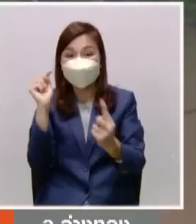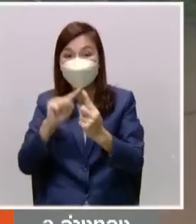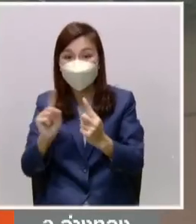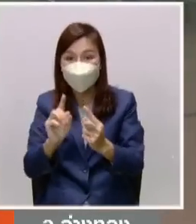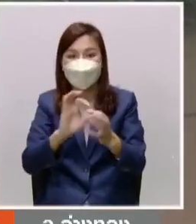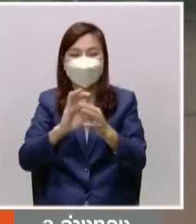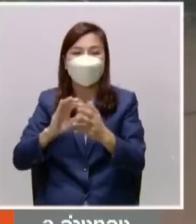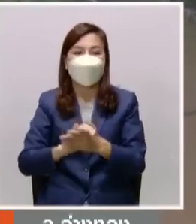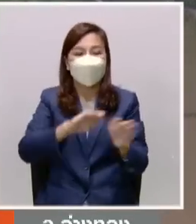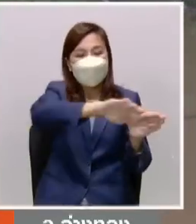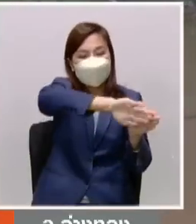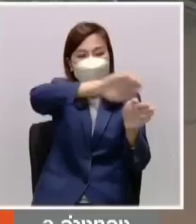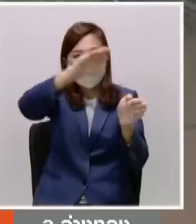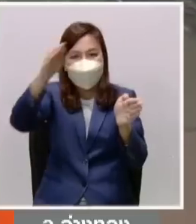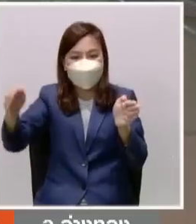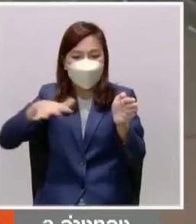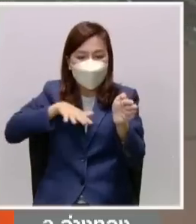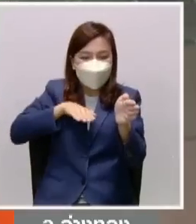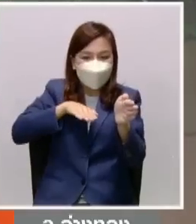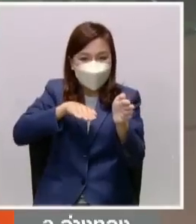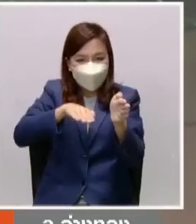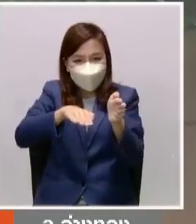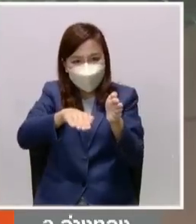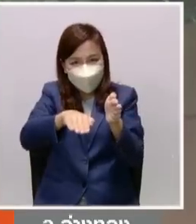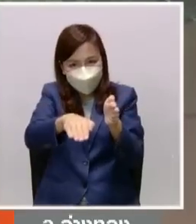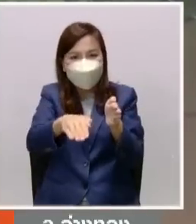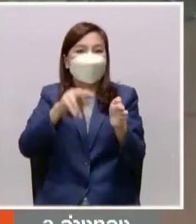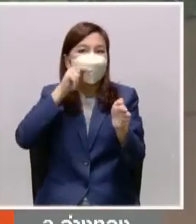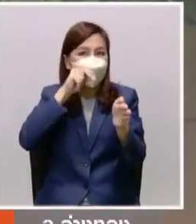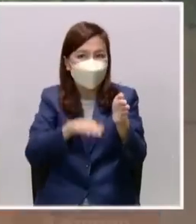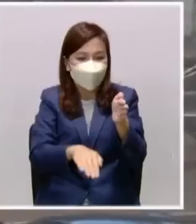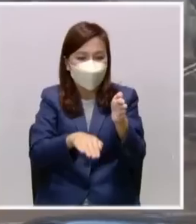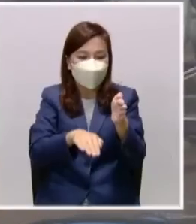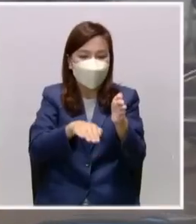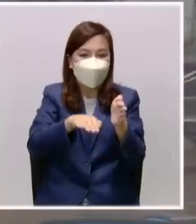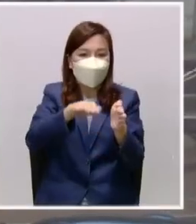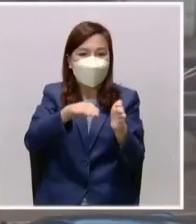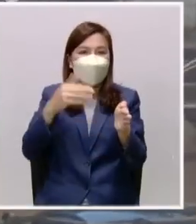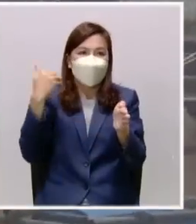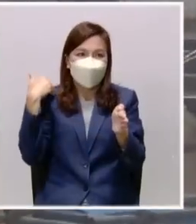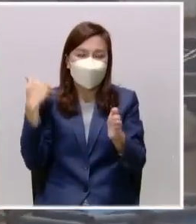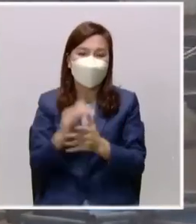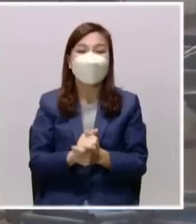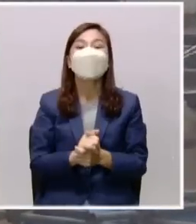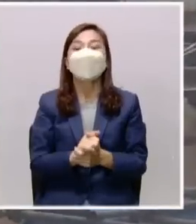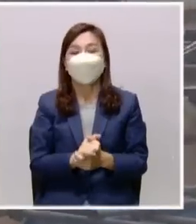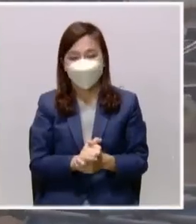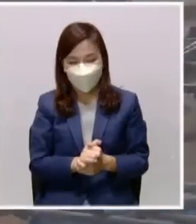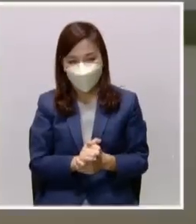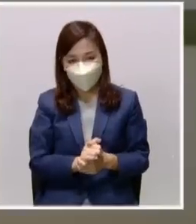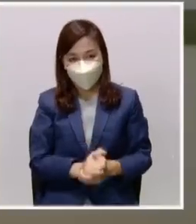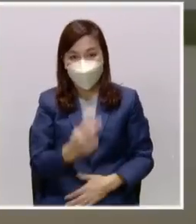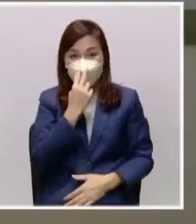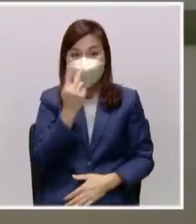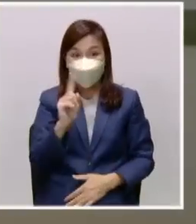ผ่านสะพานเนื่องจากกระแสน้ำแรงแล้วก็เพิ่มขึ้นอย่างต่อเนื่องนะครับถ้าไปต่อกันที่โครงการส่งน้ำและบำรุงรักษา